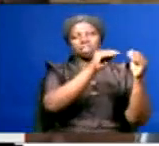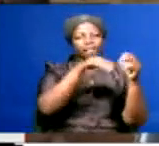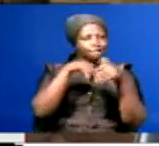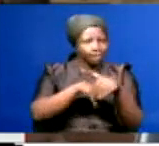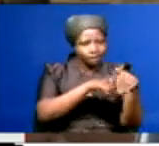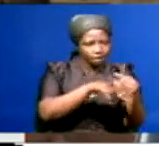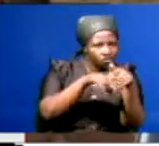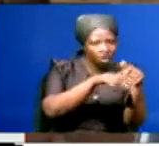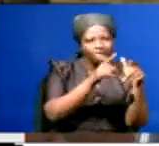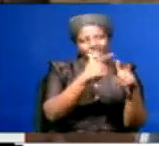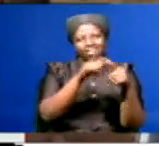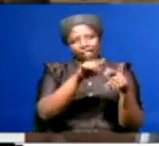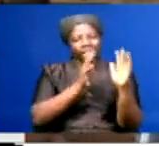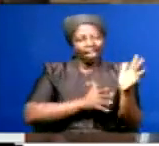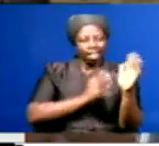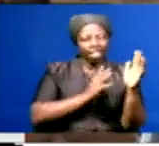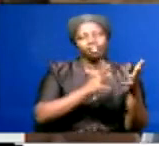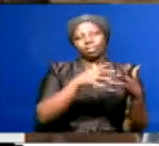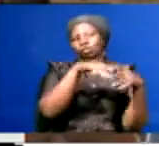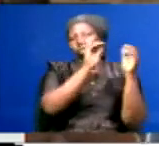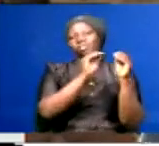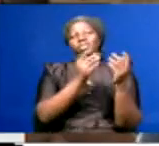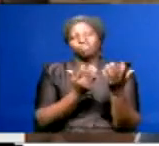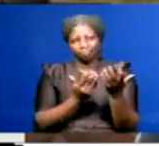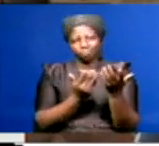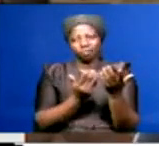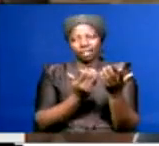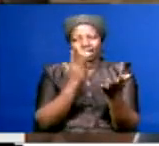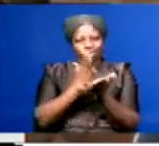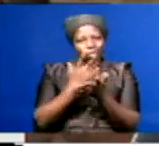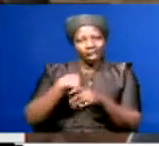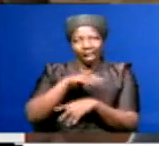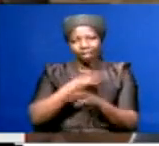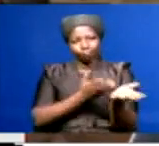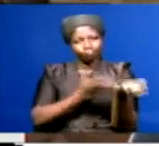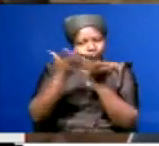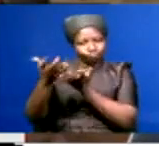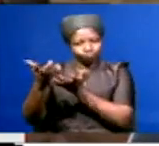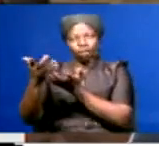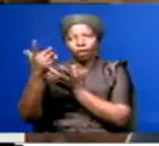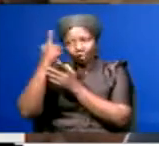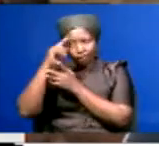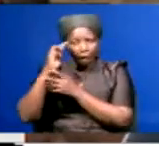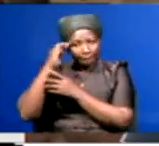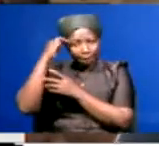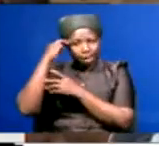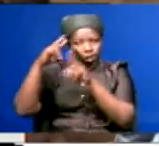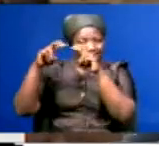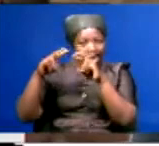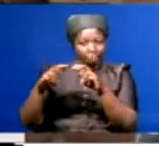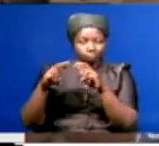tena ameanza mbio na kukimbia, na alikuwa tunapeleka daktari ya mentally. Sasa